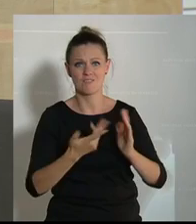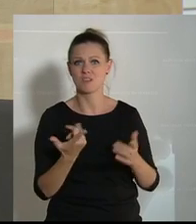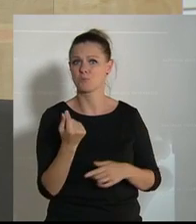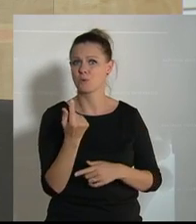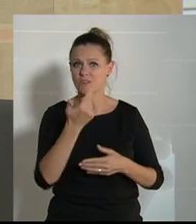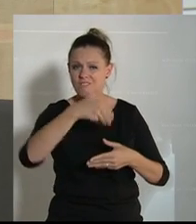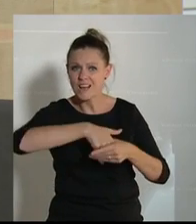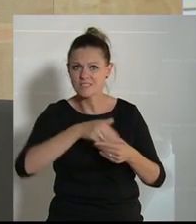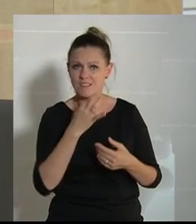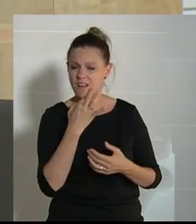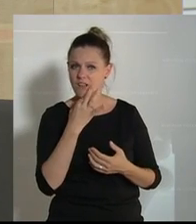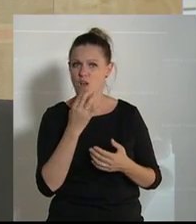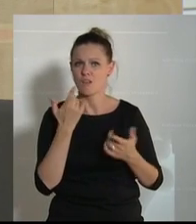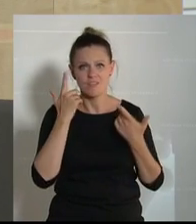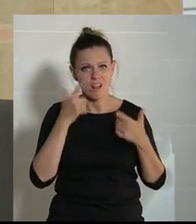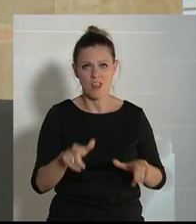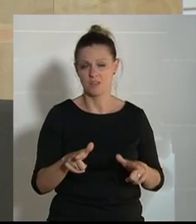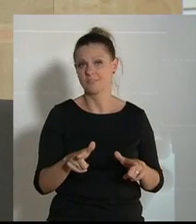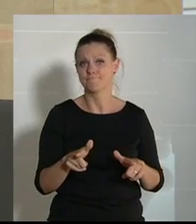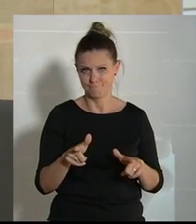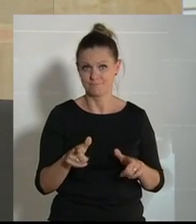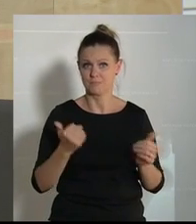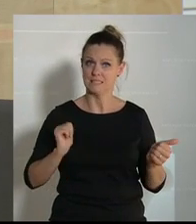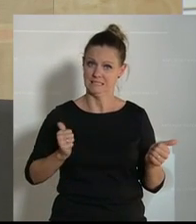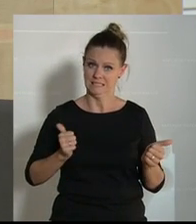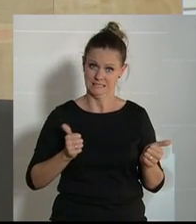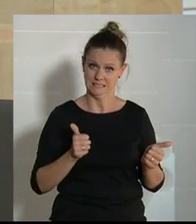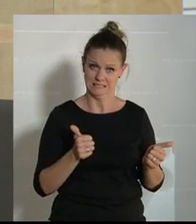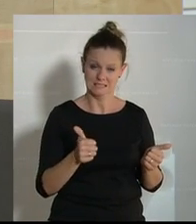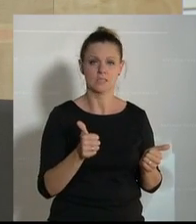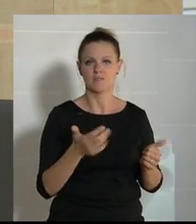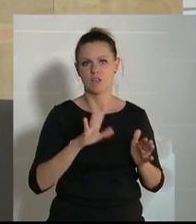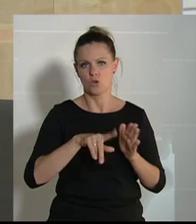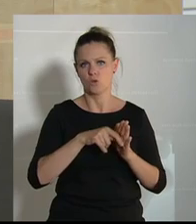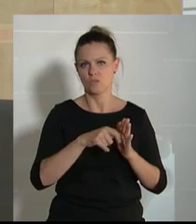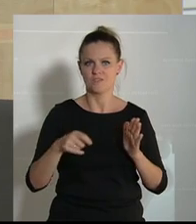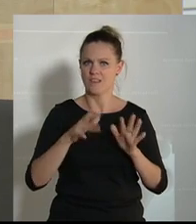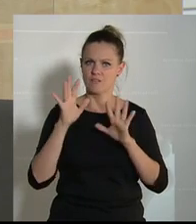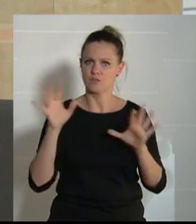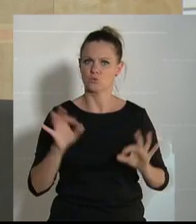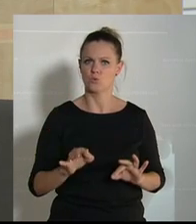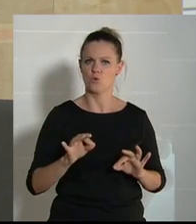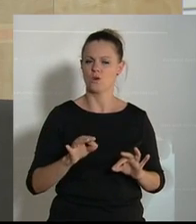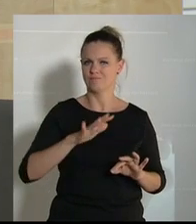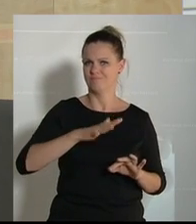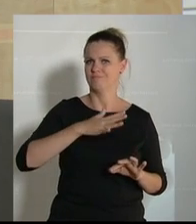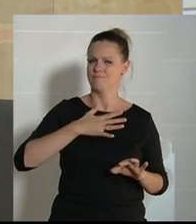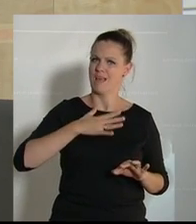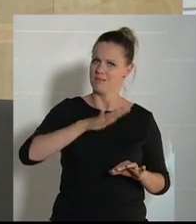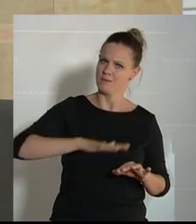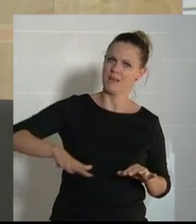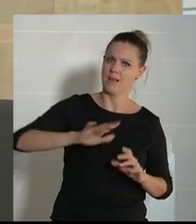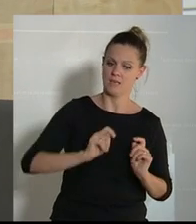tatsächlich darstellt. Da haben wir einiges zu tun. Wir werden sehr, sehr konsequent versuchen, aus unserem Ressort diesen